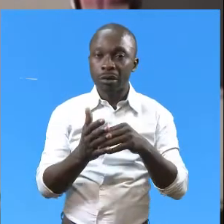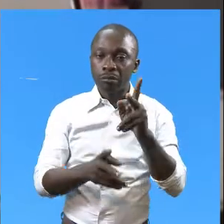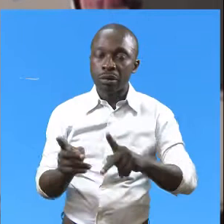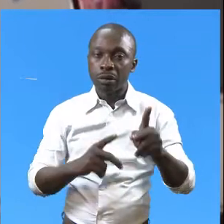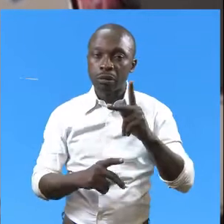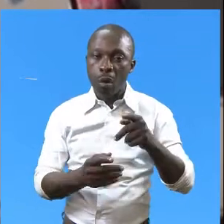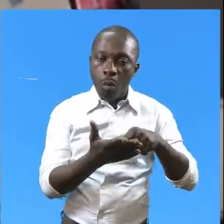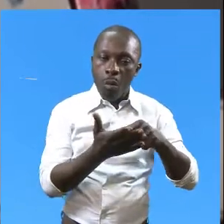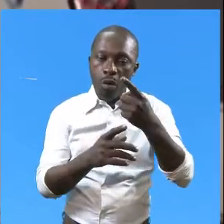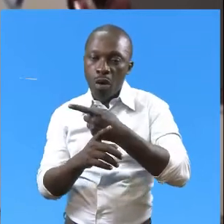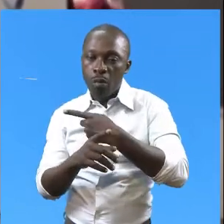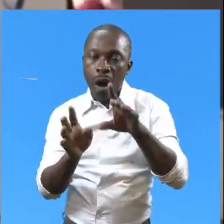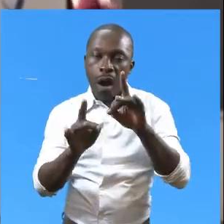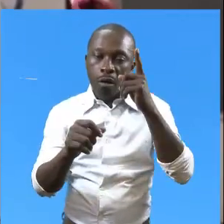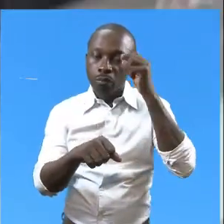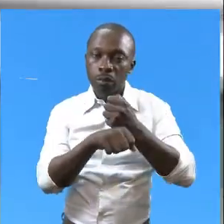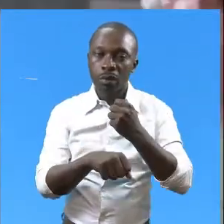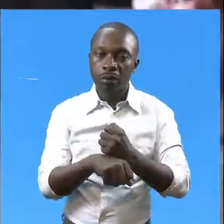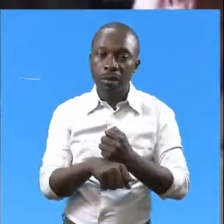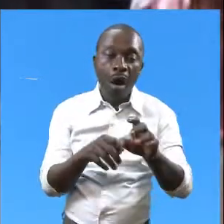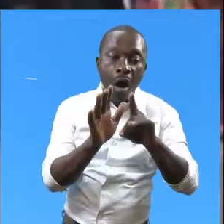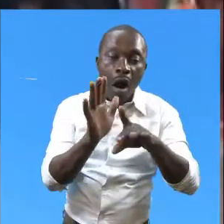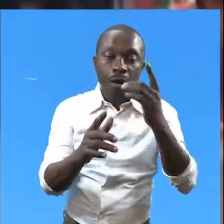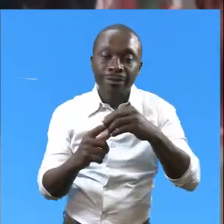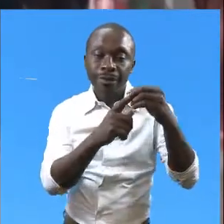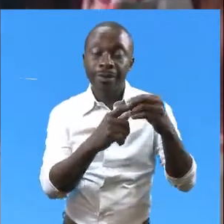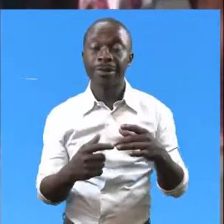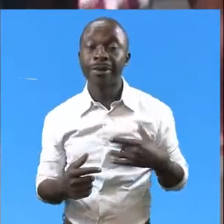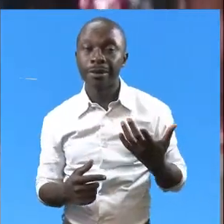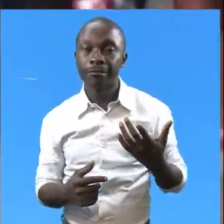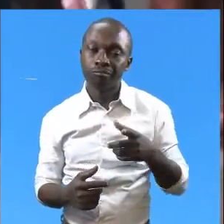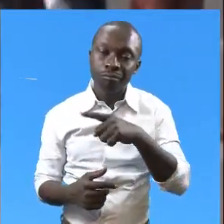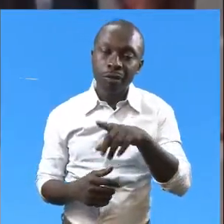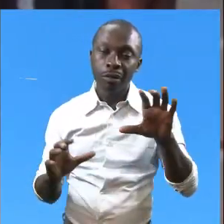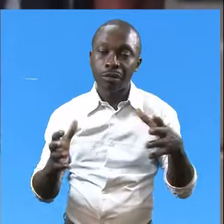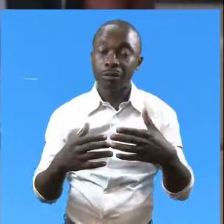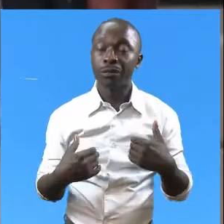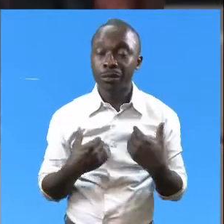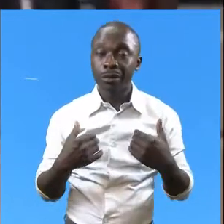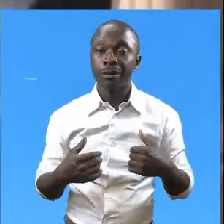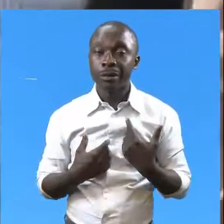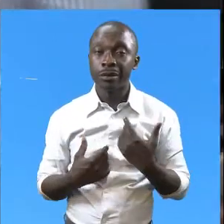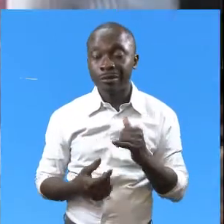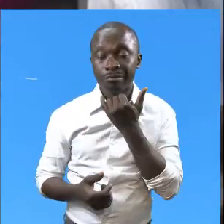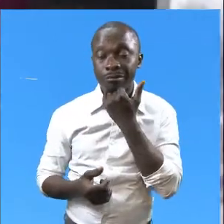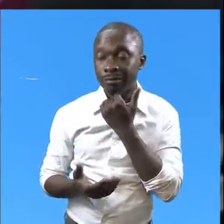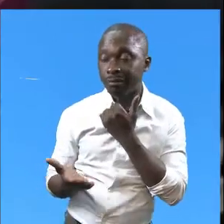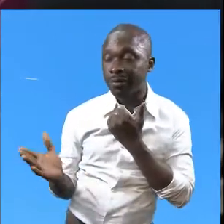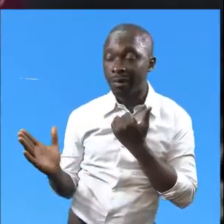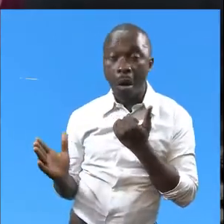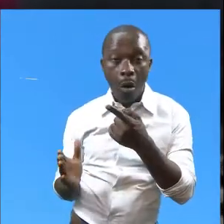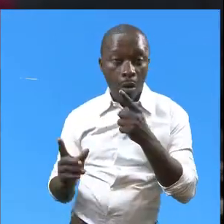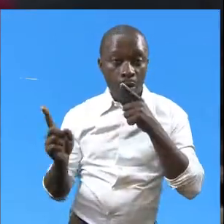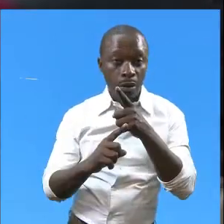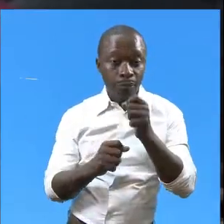avec prime, la promotion des emplois jeunes par une exemption des charges patronales sur les salaires des employés de